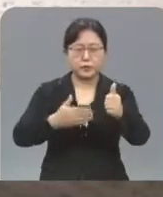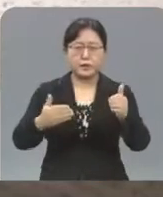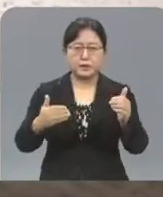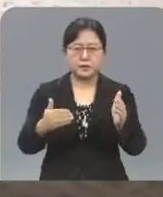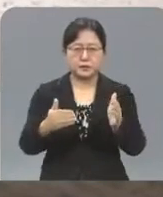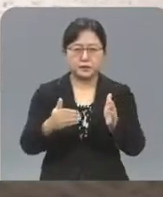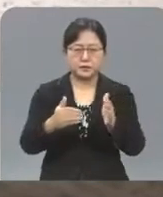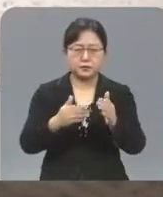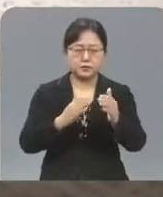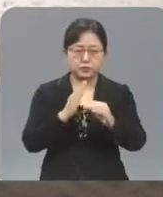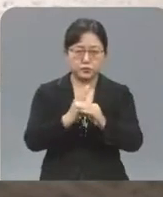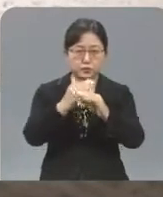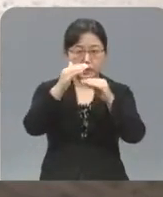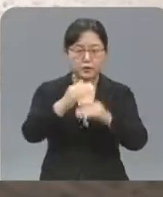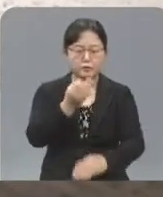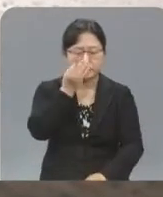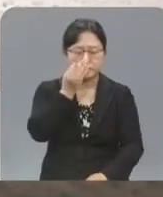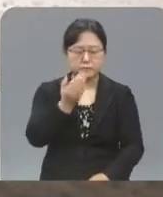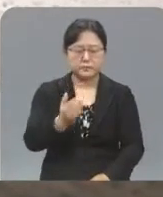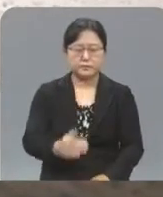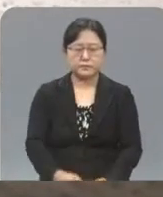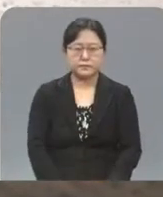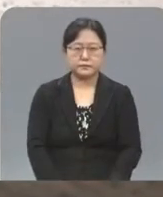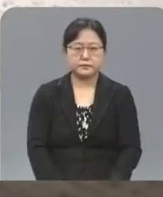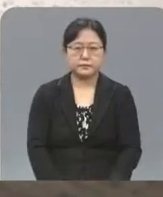있습니다 정아름 기자가 보도합니다